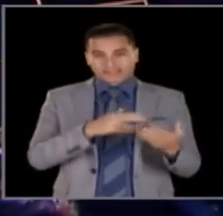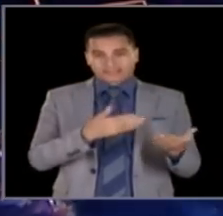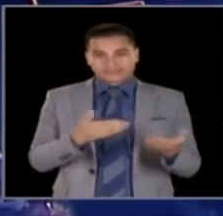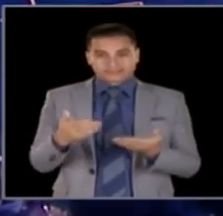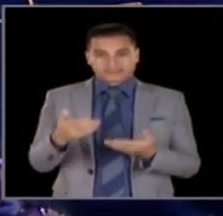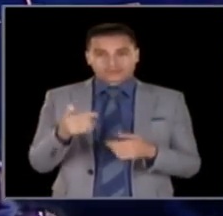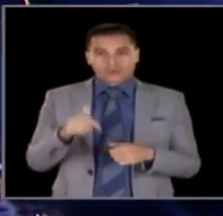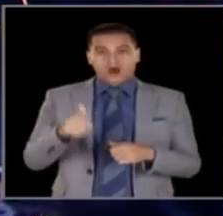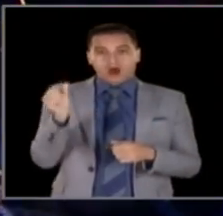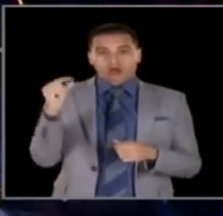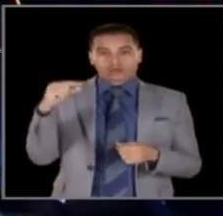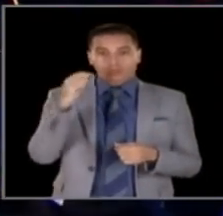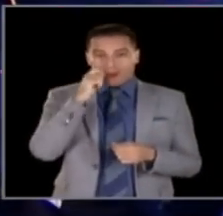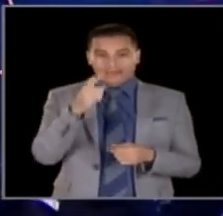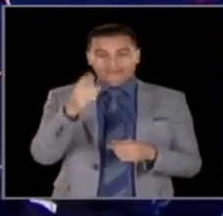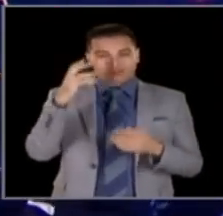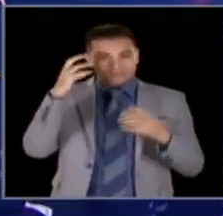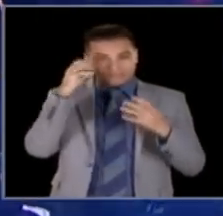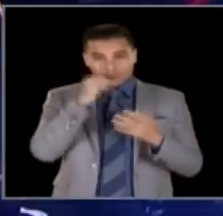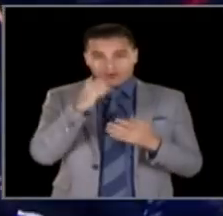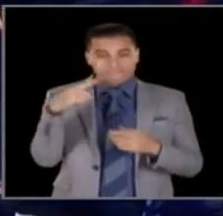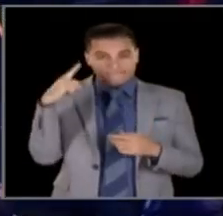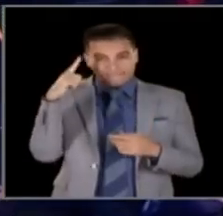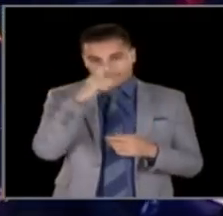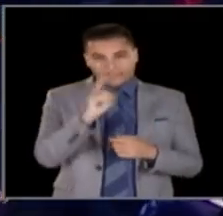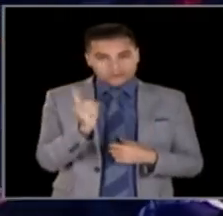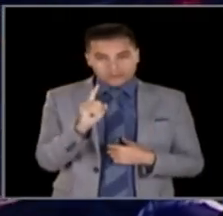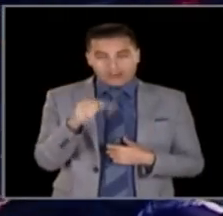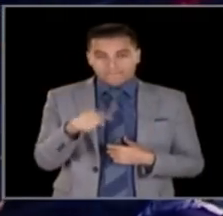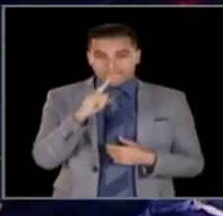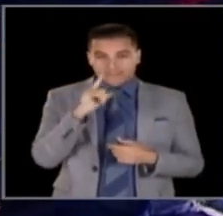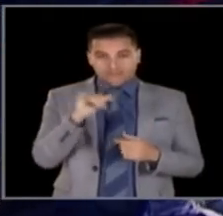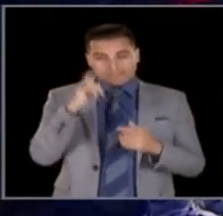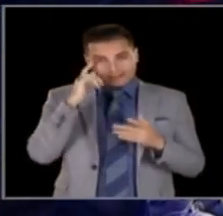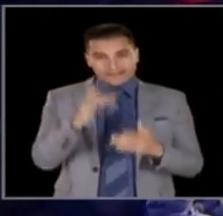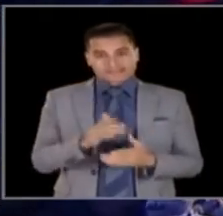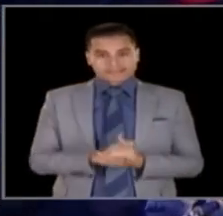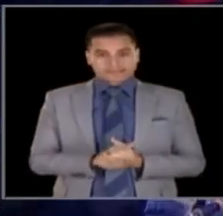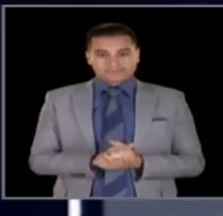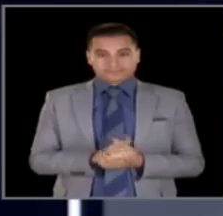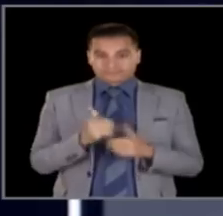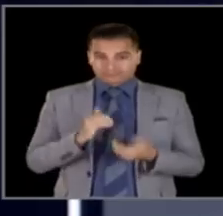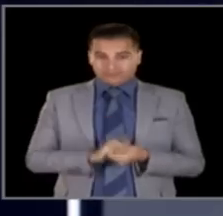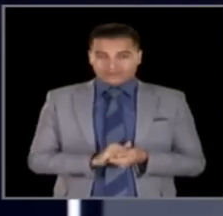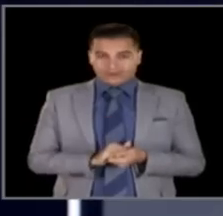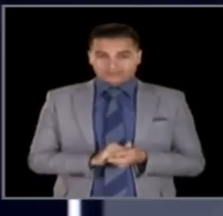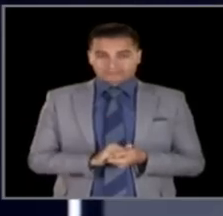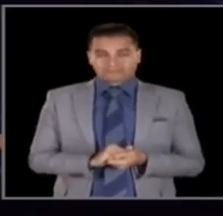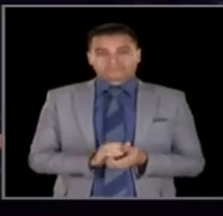الأسئلة مش صعبة، الأسئلة سهلة، ولكن عايزة منك شوية تركيز. تمام. اتفقنا؟